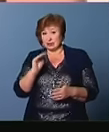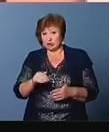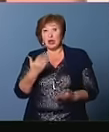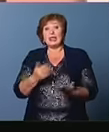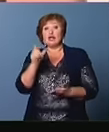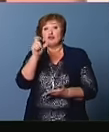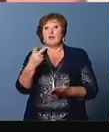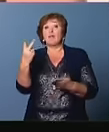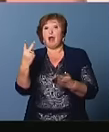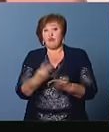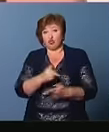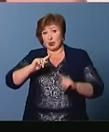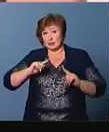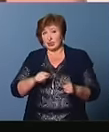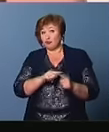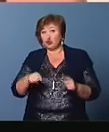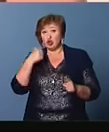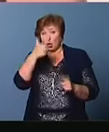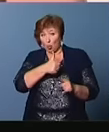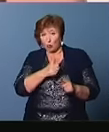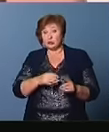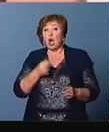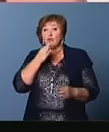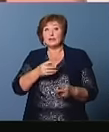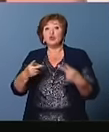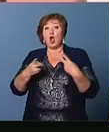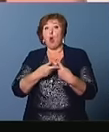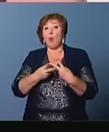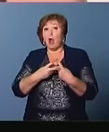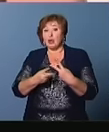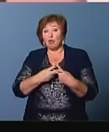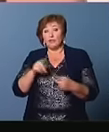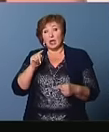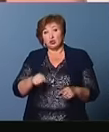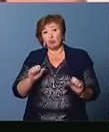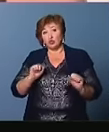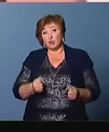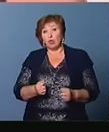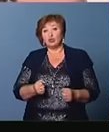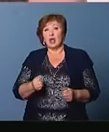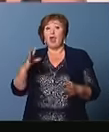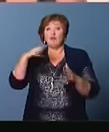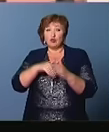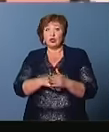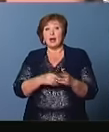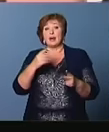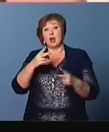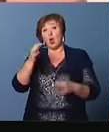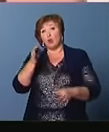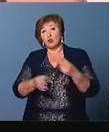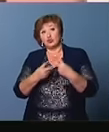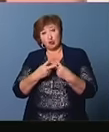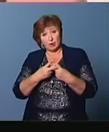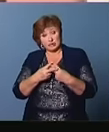повторно задерживается в течение года, ответственность наступает уже уголовная. Это вплоть до ареста, вплоть до заключения под стражу на срок до 2 лет